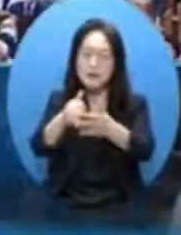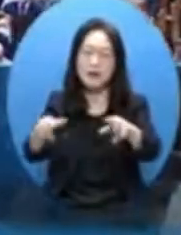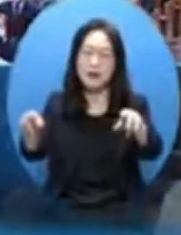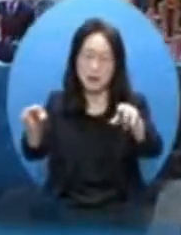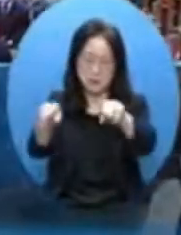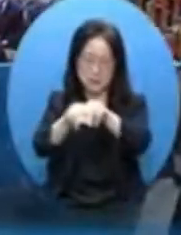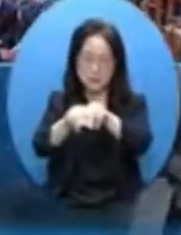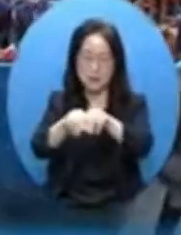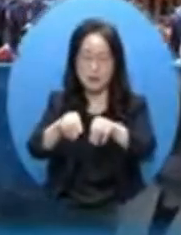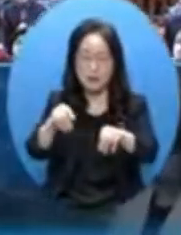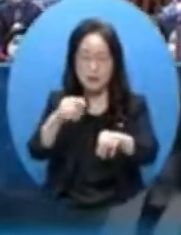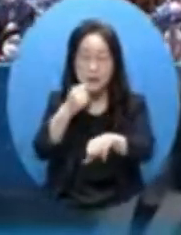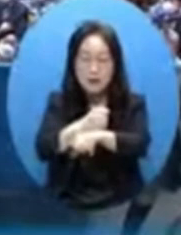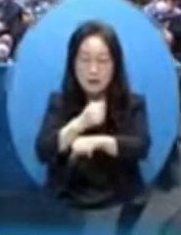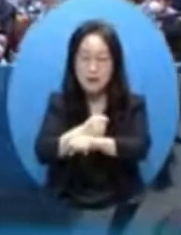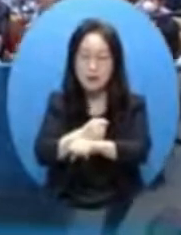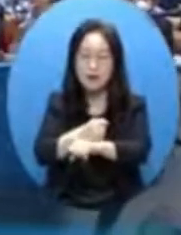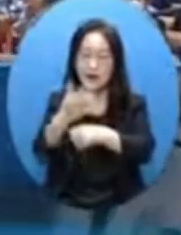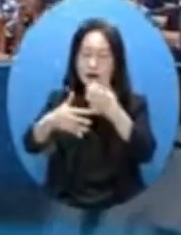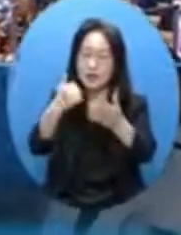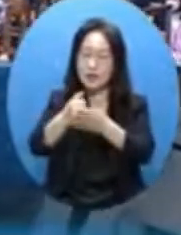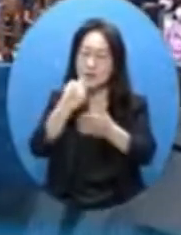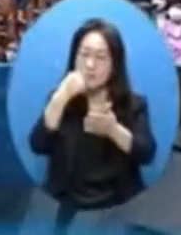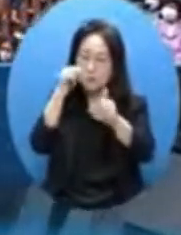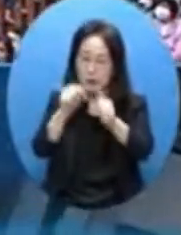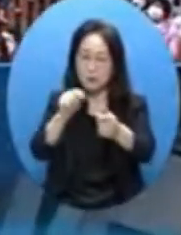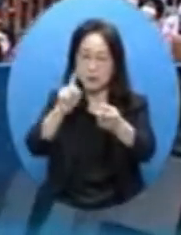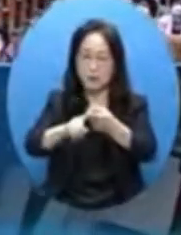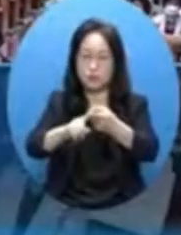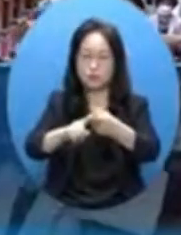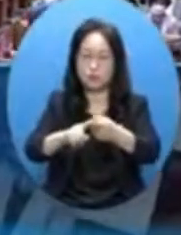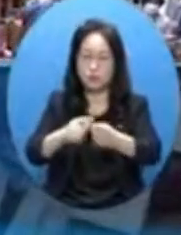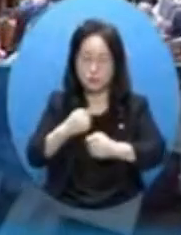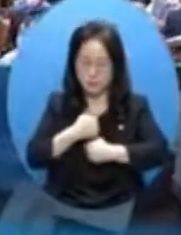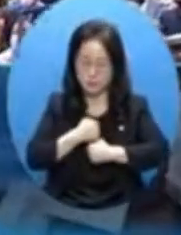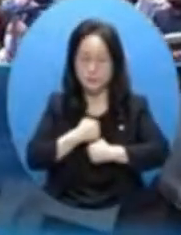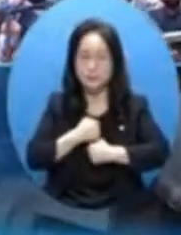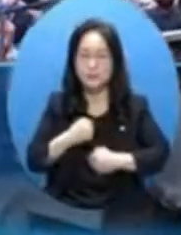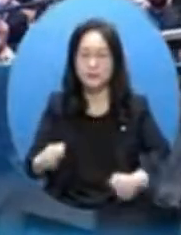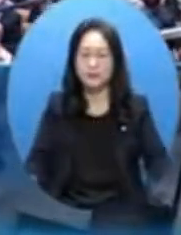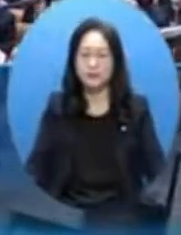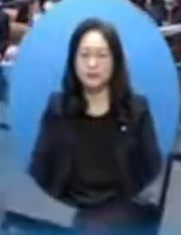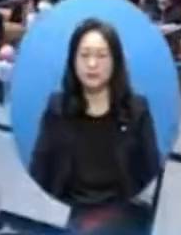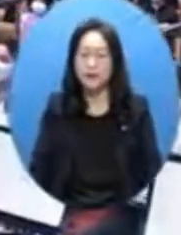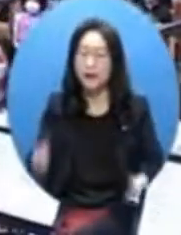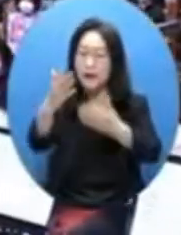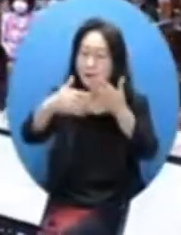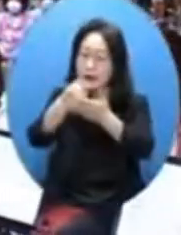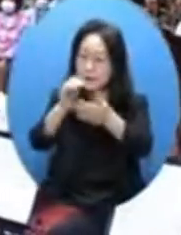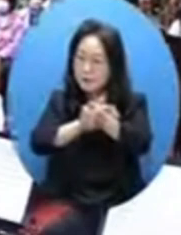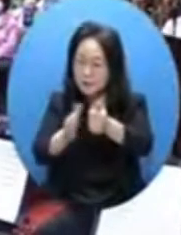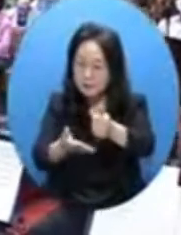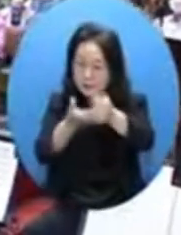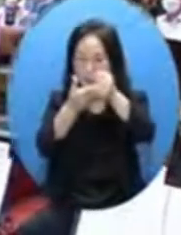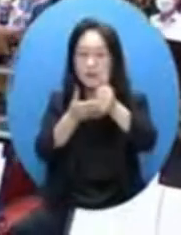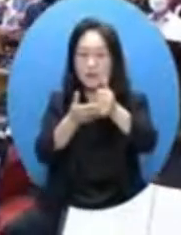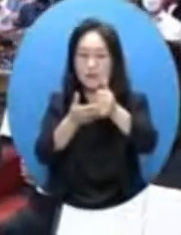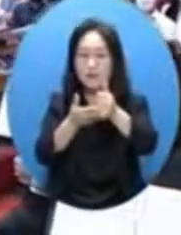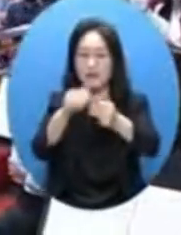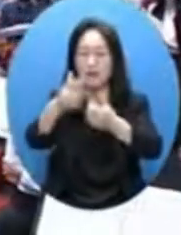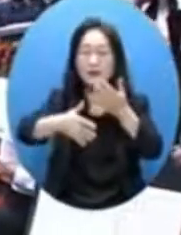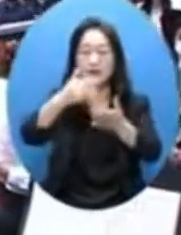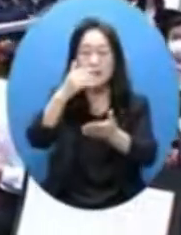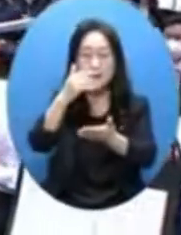야훼께서 모세에게 명령하신 계명을 지켰더라. 하나님을 잘 섬긴